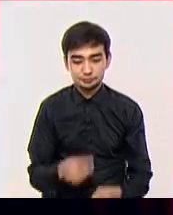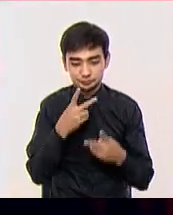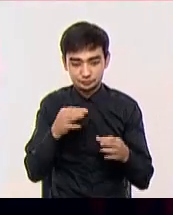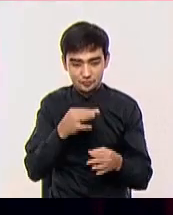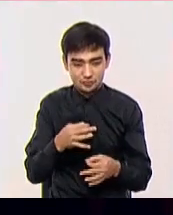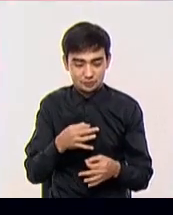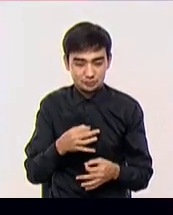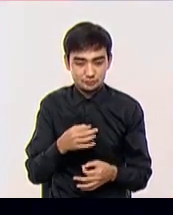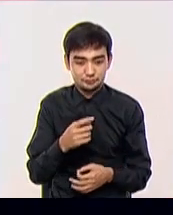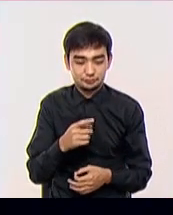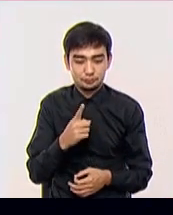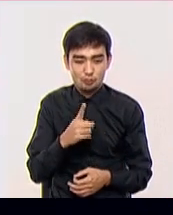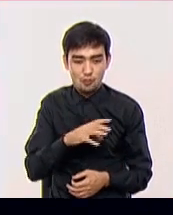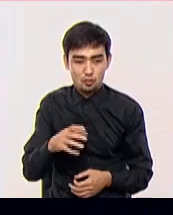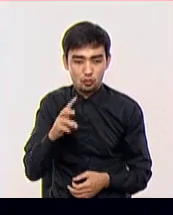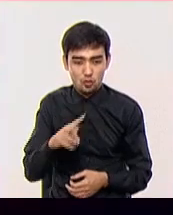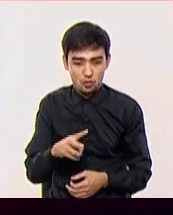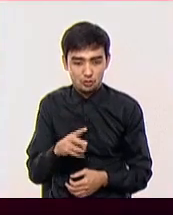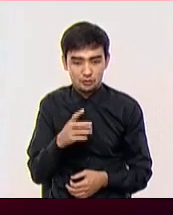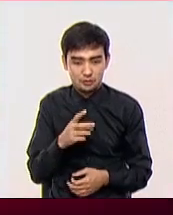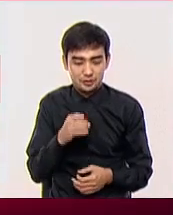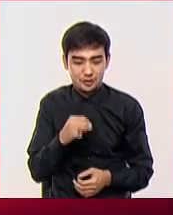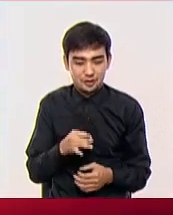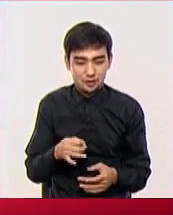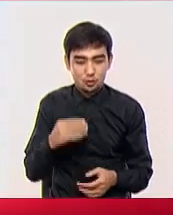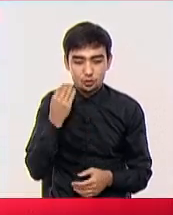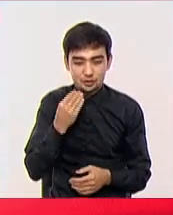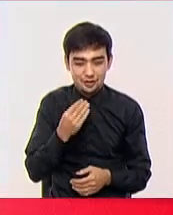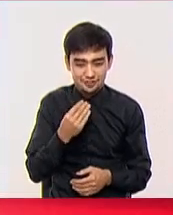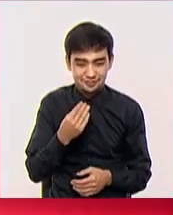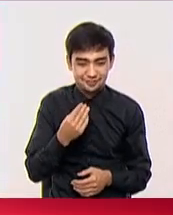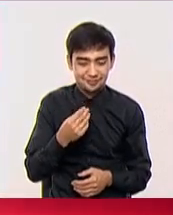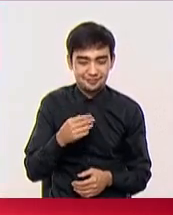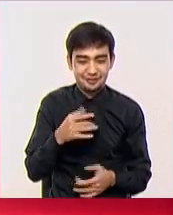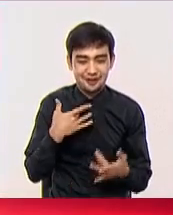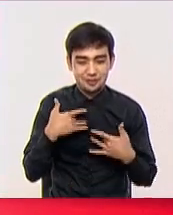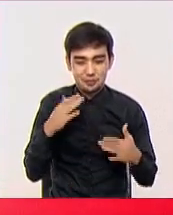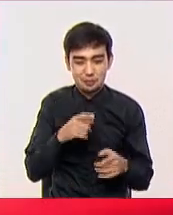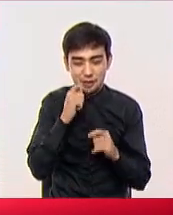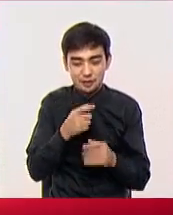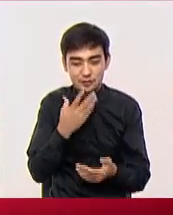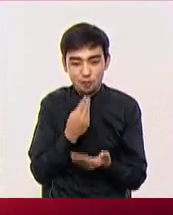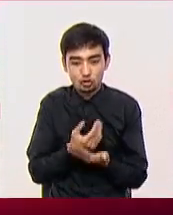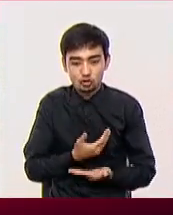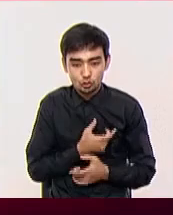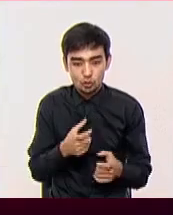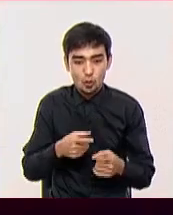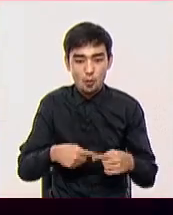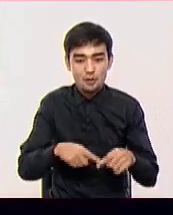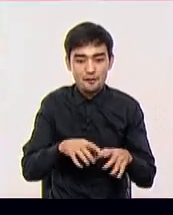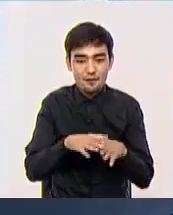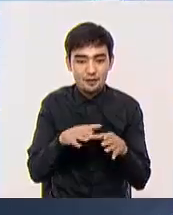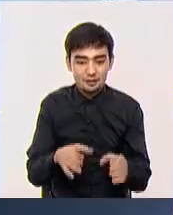Зрелищем на $500 000 могут теперь наслаждаться туркестанские театралы. Такой подарок своим жителям сделали областные